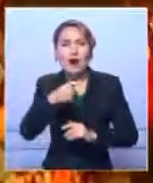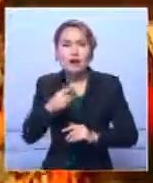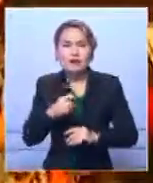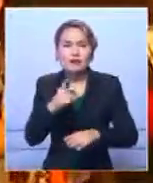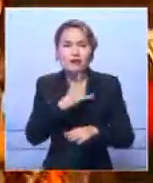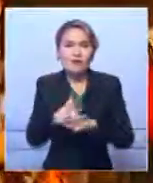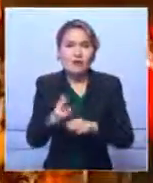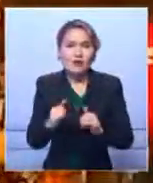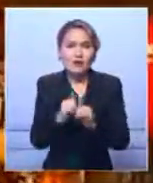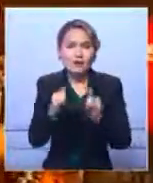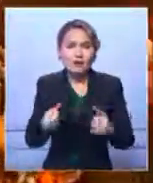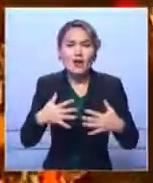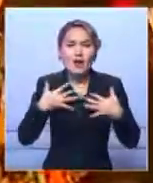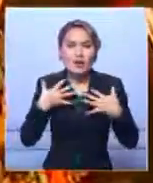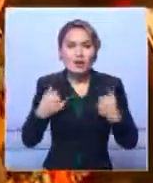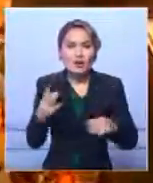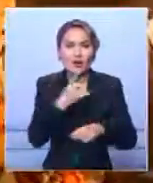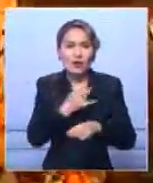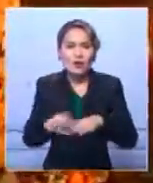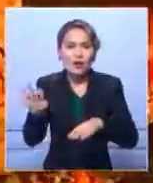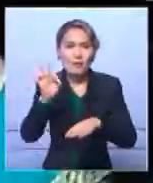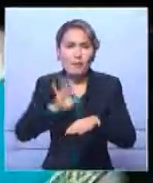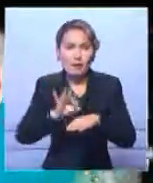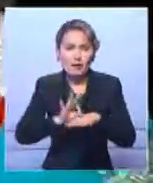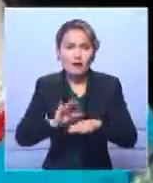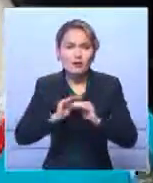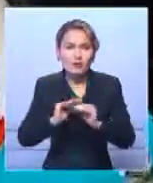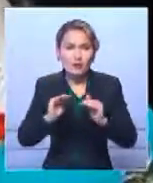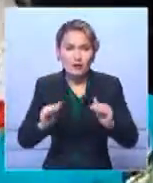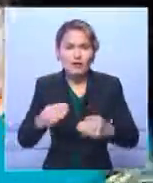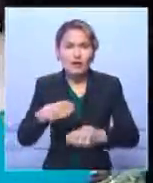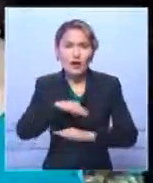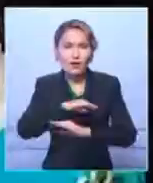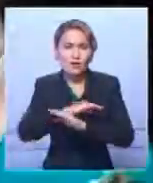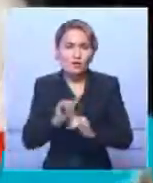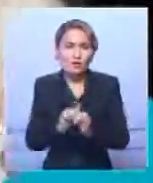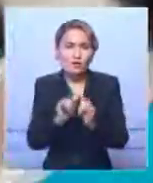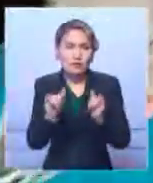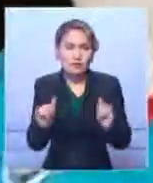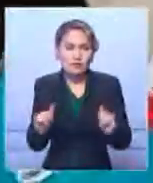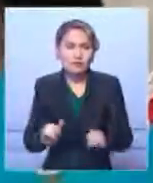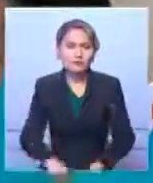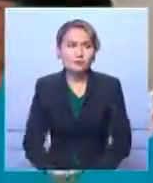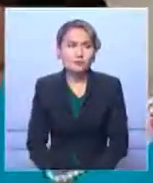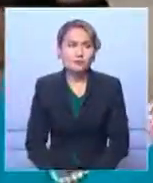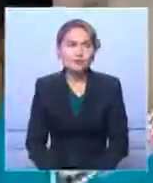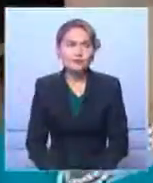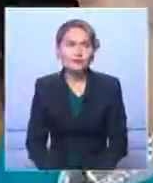болуы демікпе дертмен ауыратын адамдардың жағдайын одан сайын нашарлатуы мүмкін.